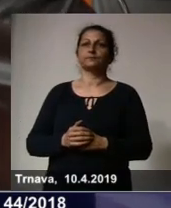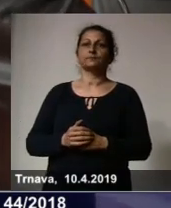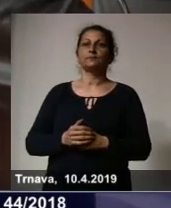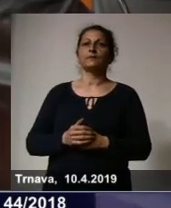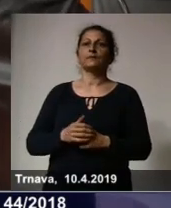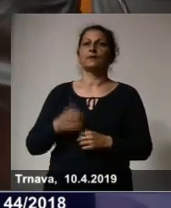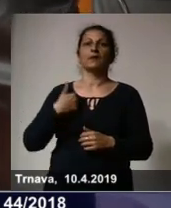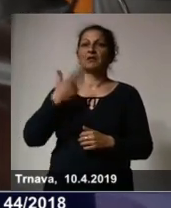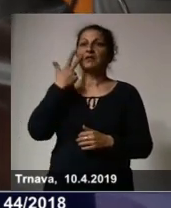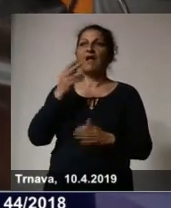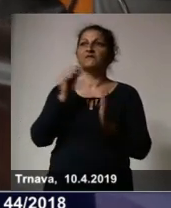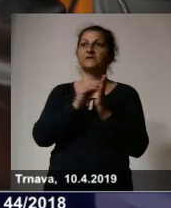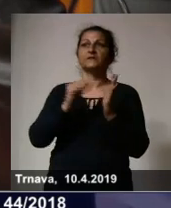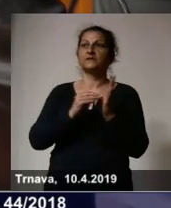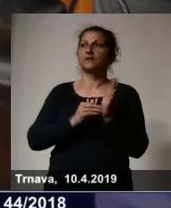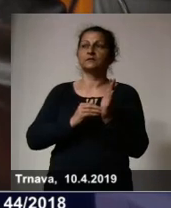Nevidujem ďalšiu